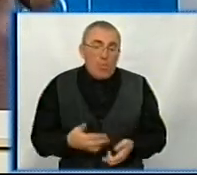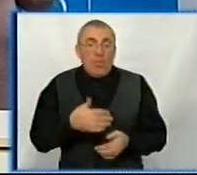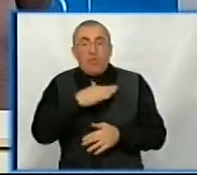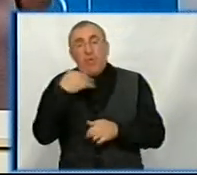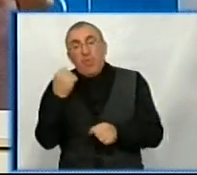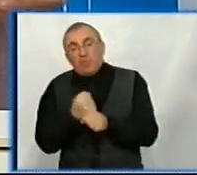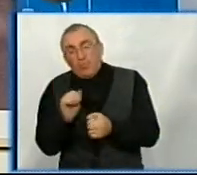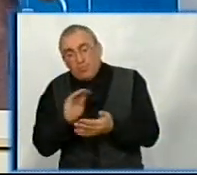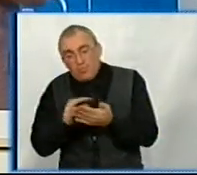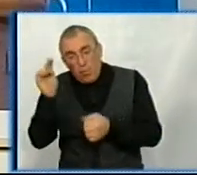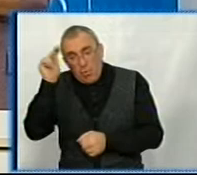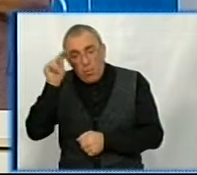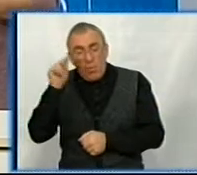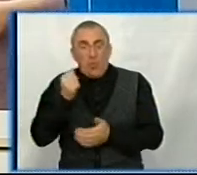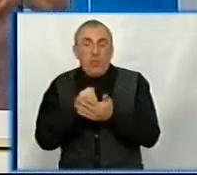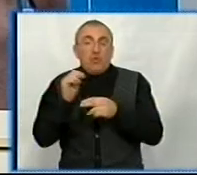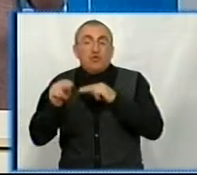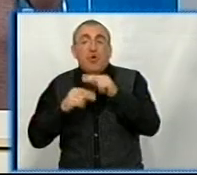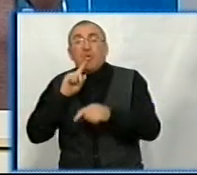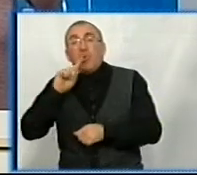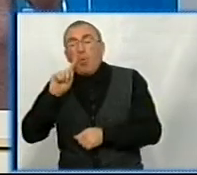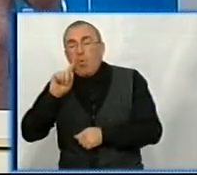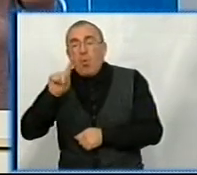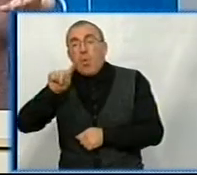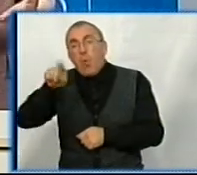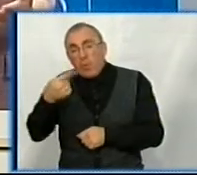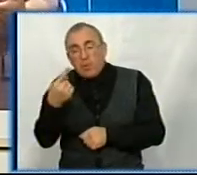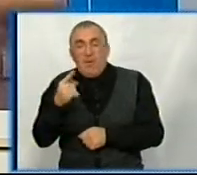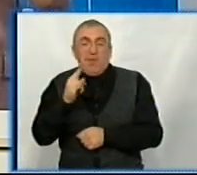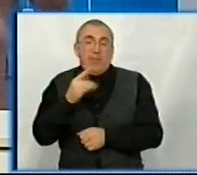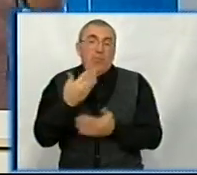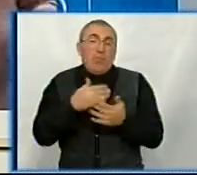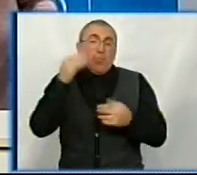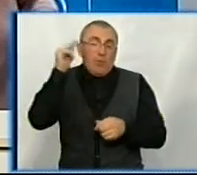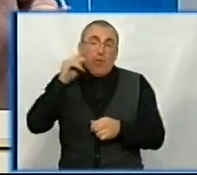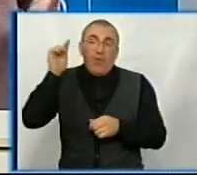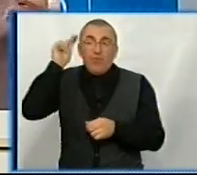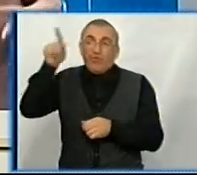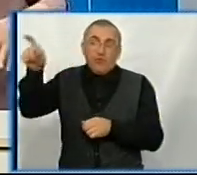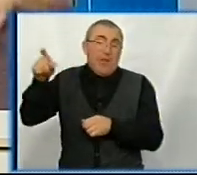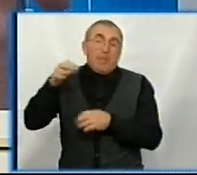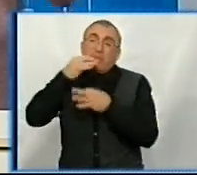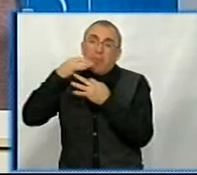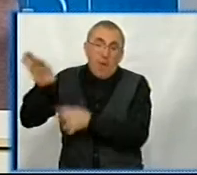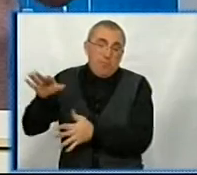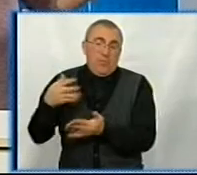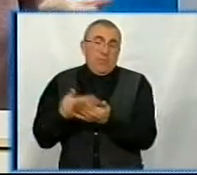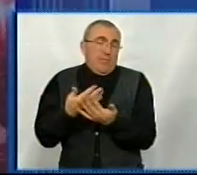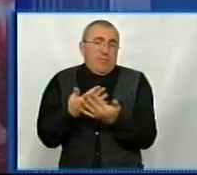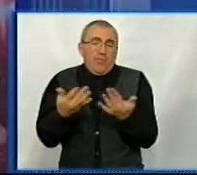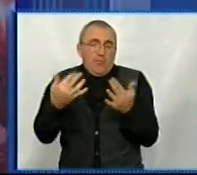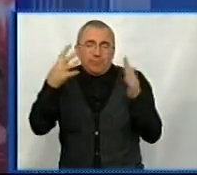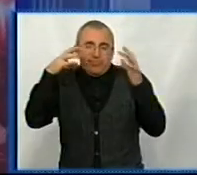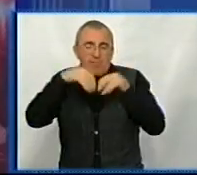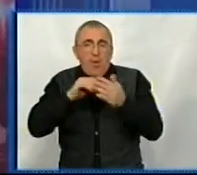робити уроки. Вона їх зробить через годину, або дитина взагалі не хоче робити уроки, тому що їй вчителька не подобається. Там же може бути